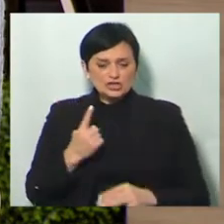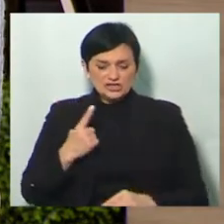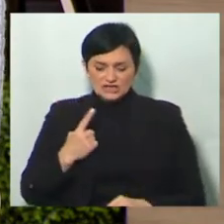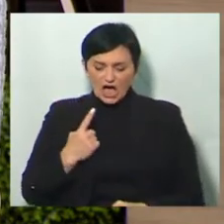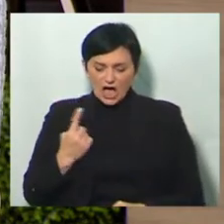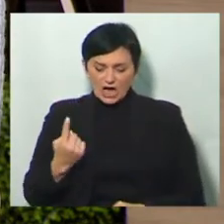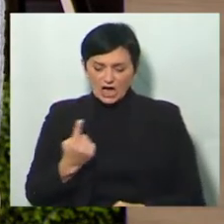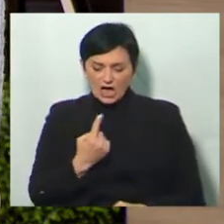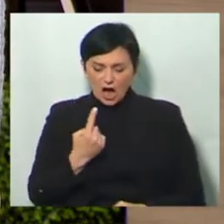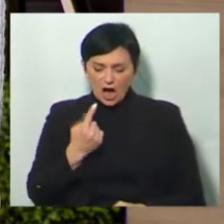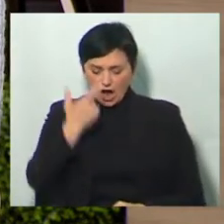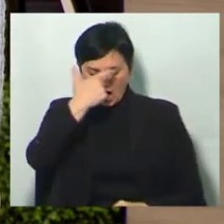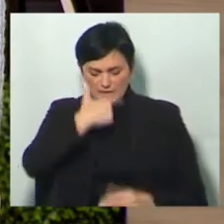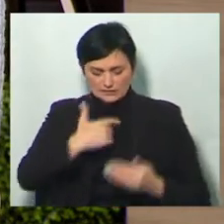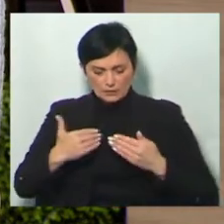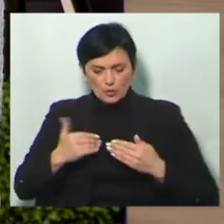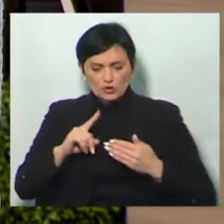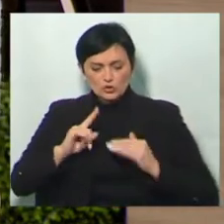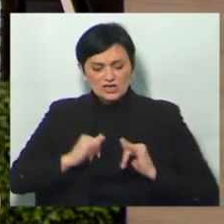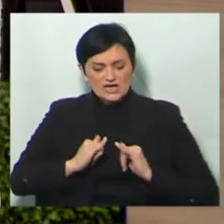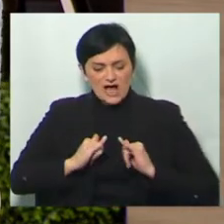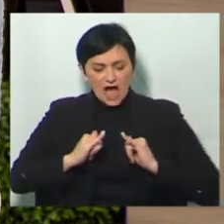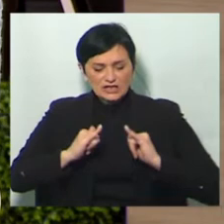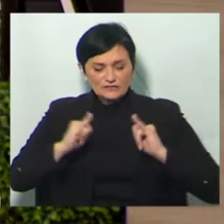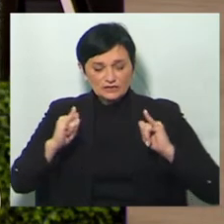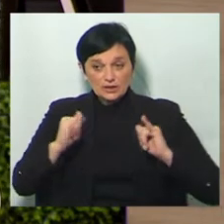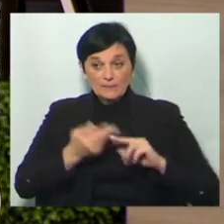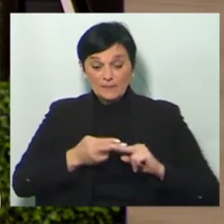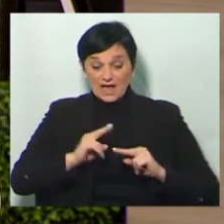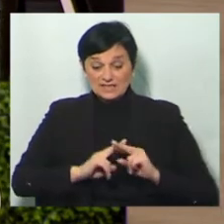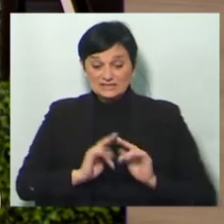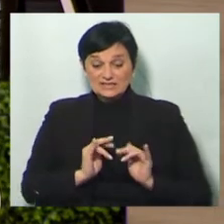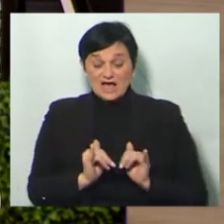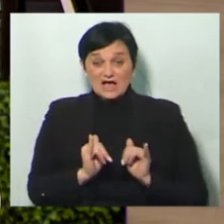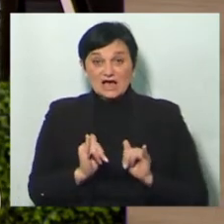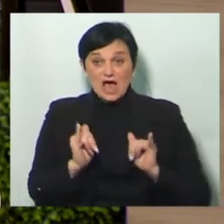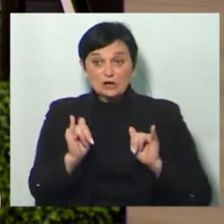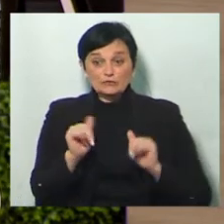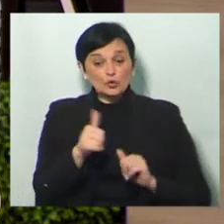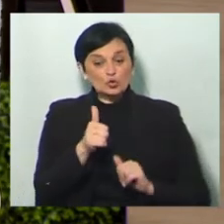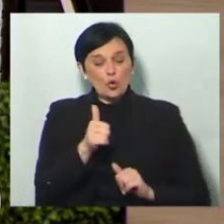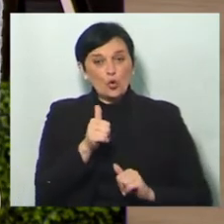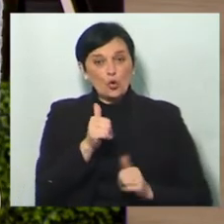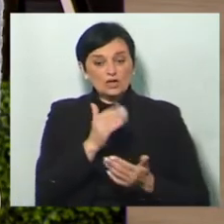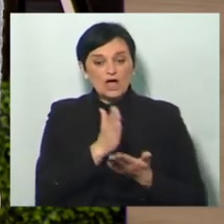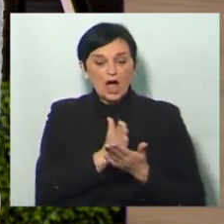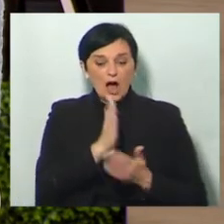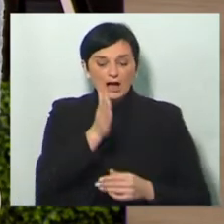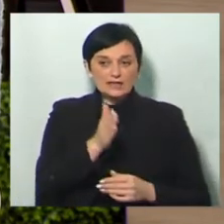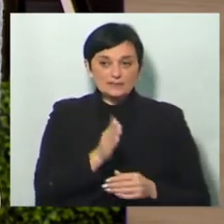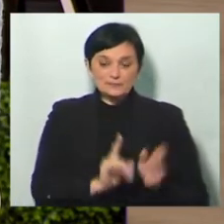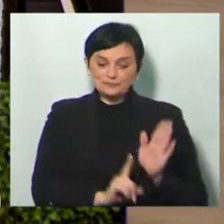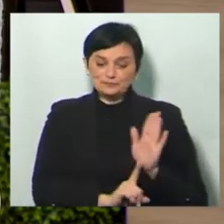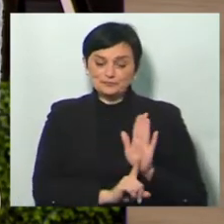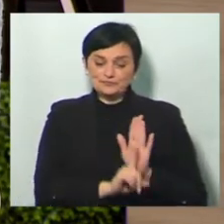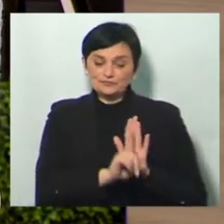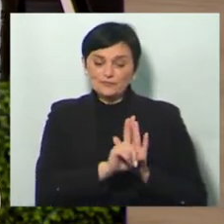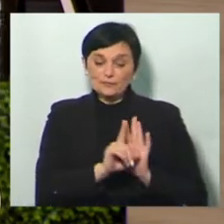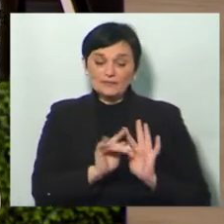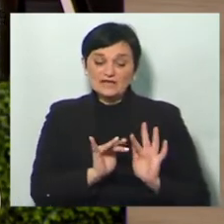განმარტოება, რათა მოხდეს მისი განვითარება. Ეხლა ეს განვითარება უკვე როგორი ხდება და ვთქვათ, დაწყებული